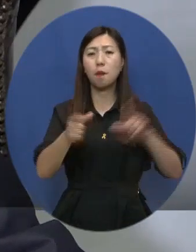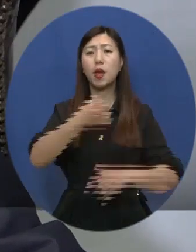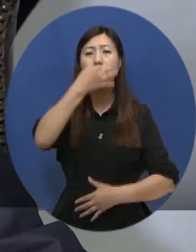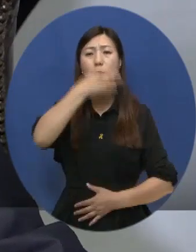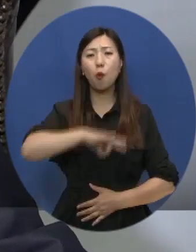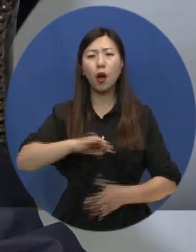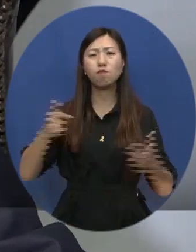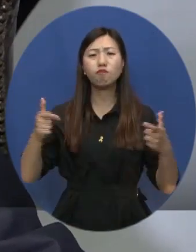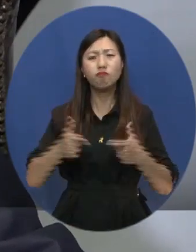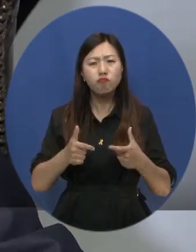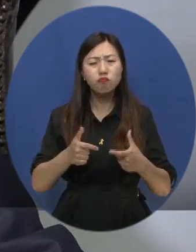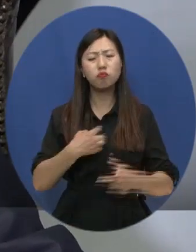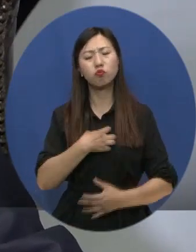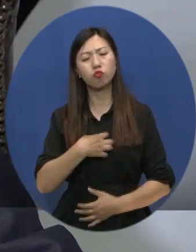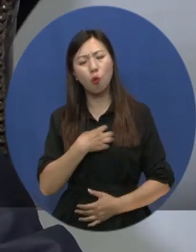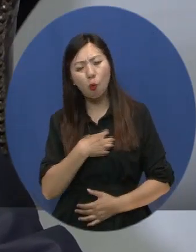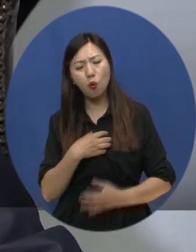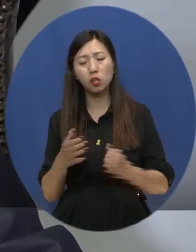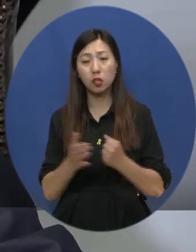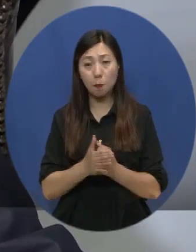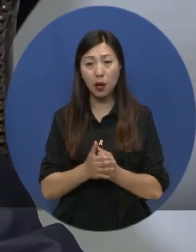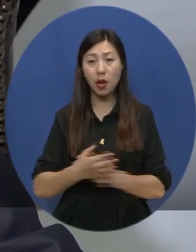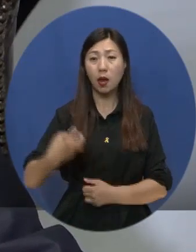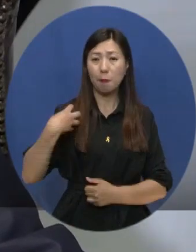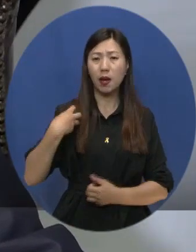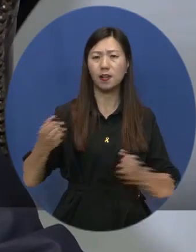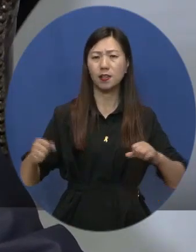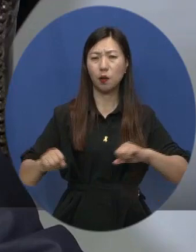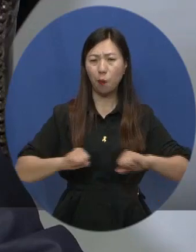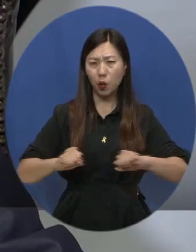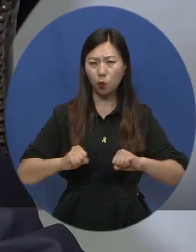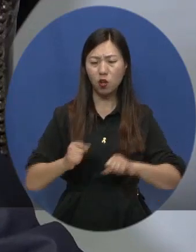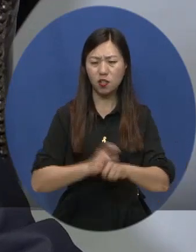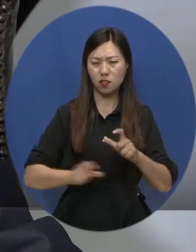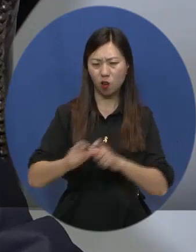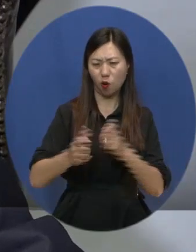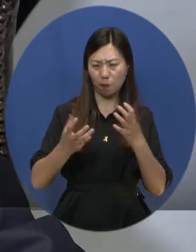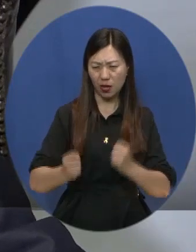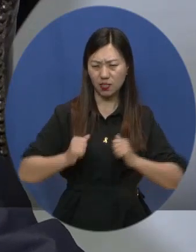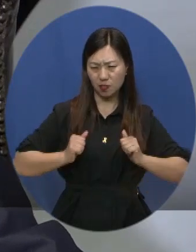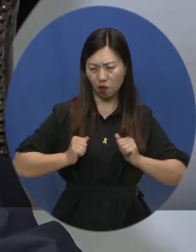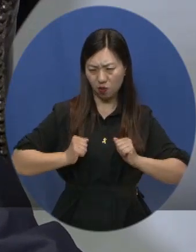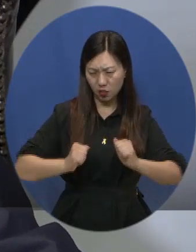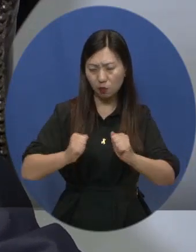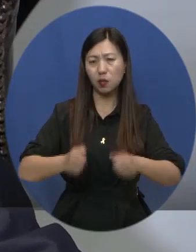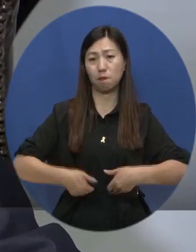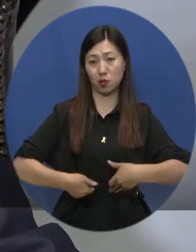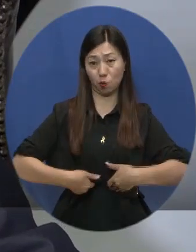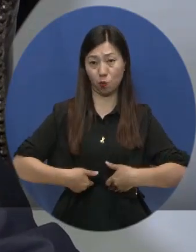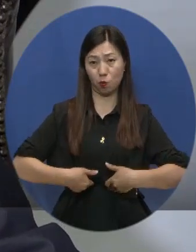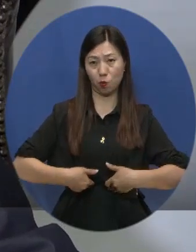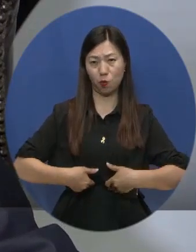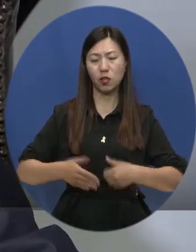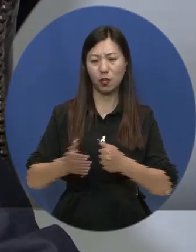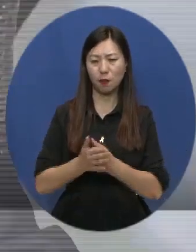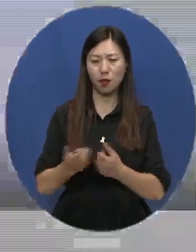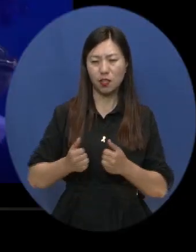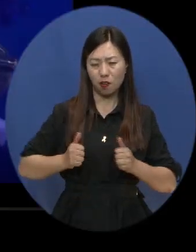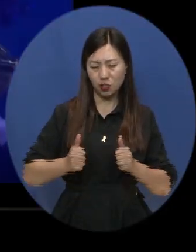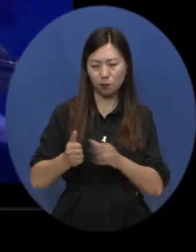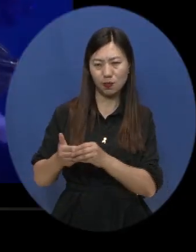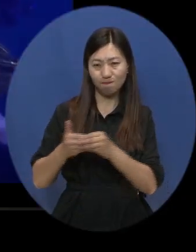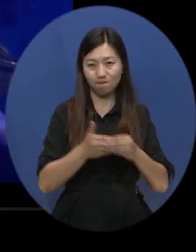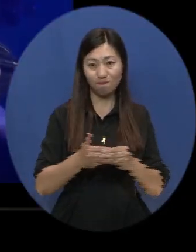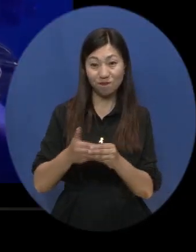그래서 자기가 하던 일을 더욱더 더 열심히 많이 하는 게 더 좋다고 생각해서 열심히 데리고